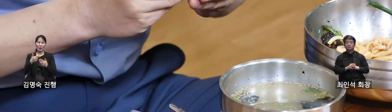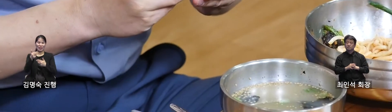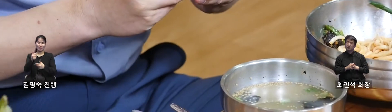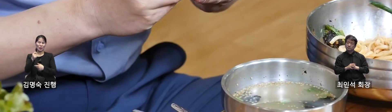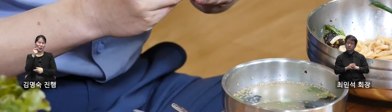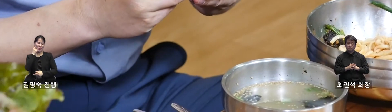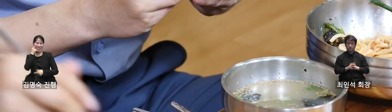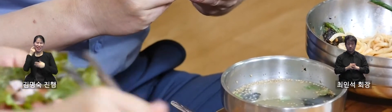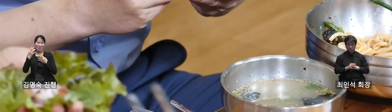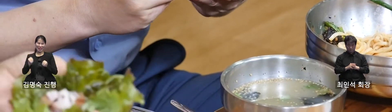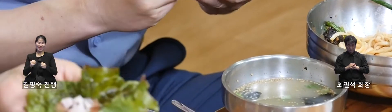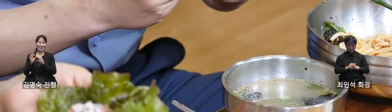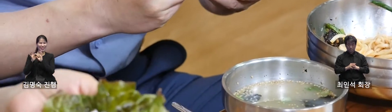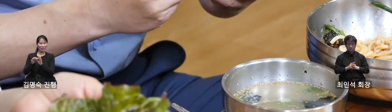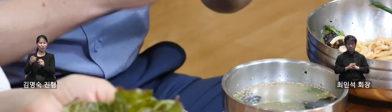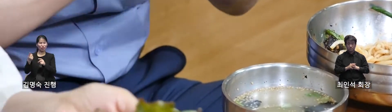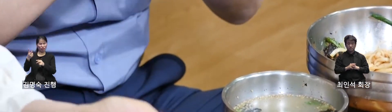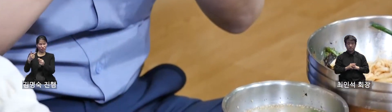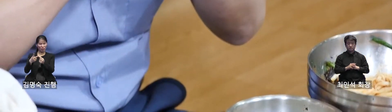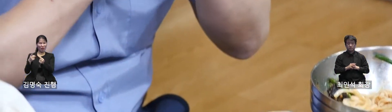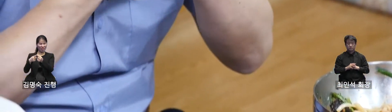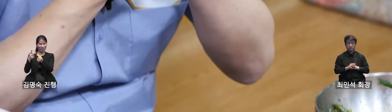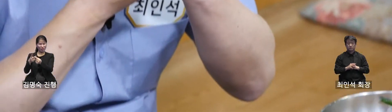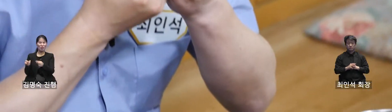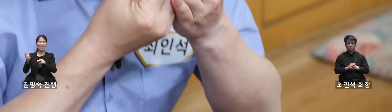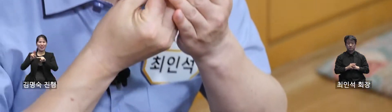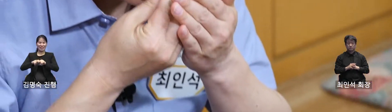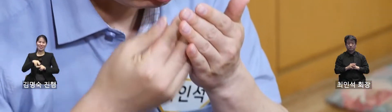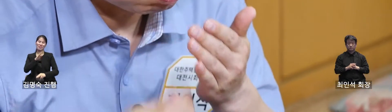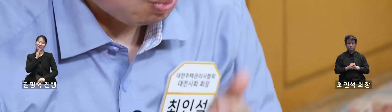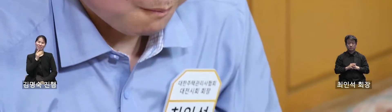지금 제임을 하고 계시지만.